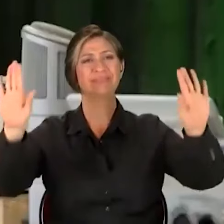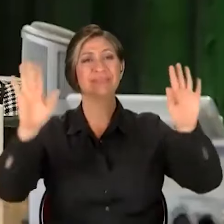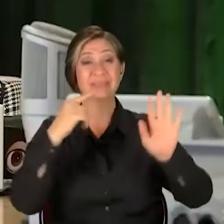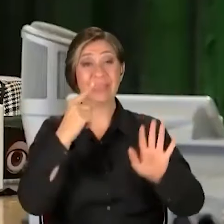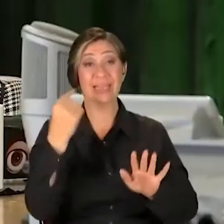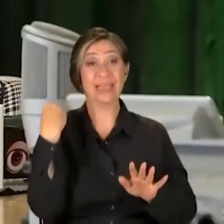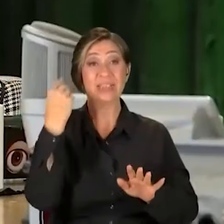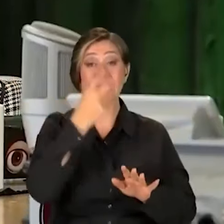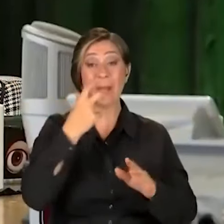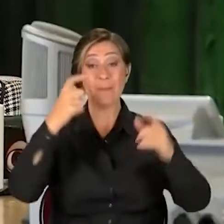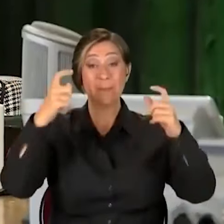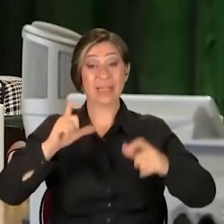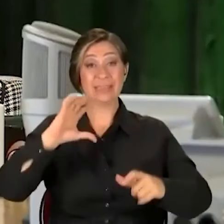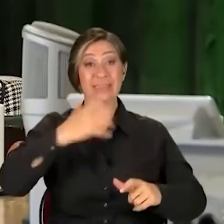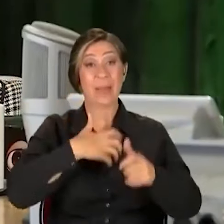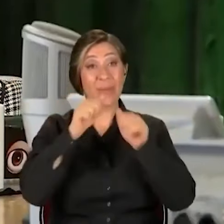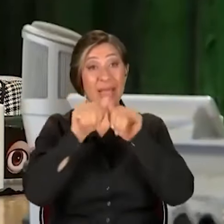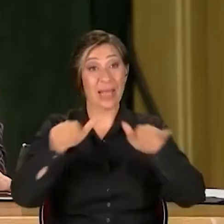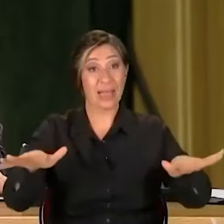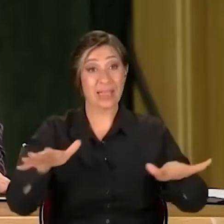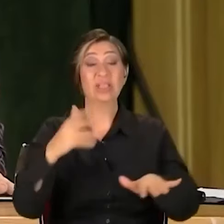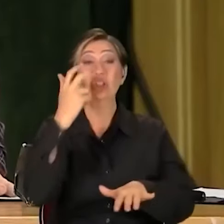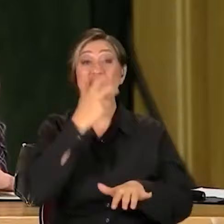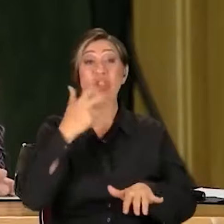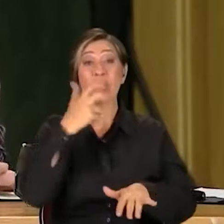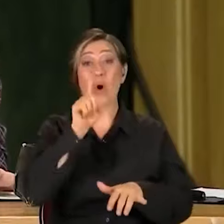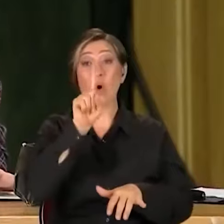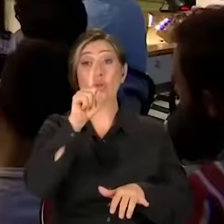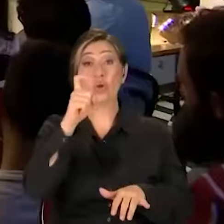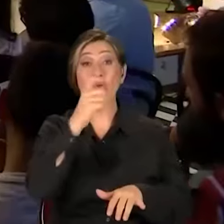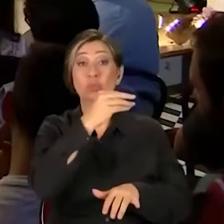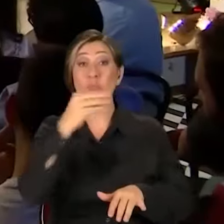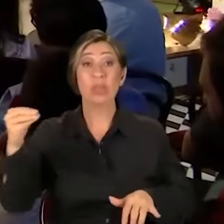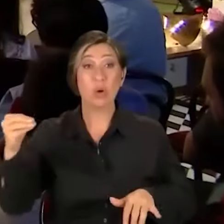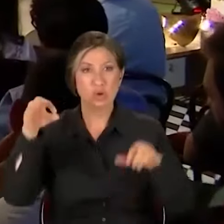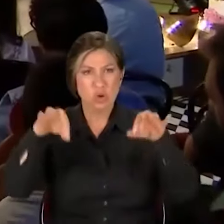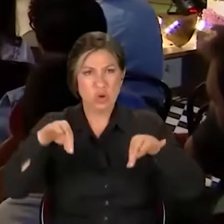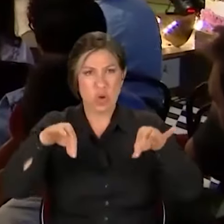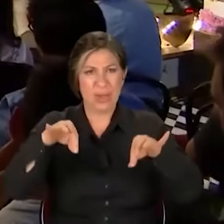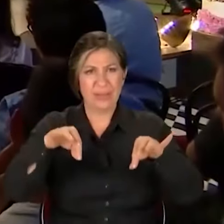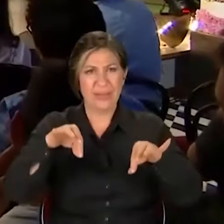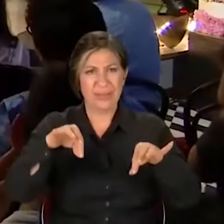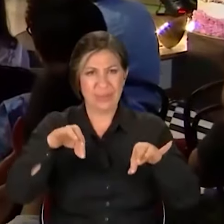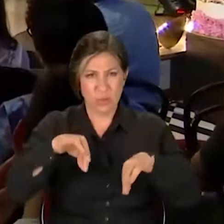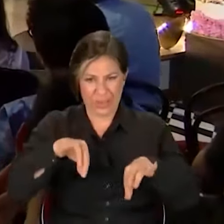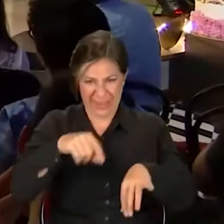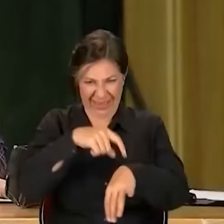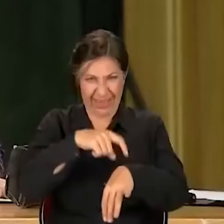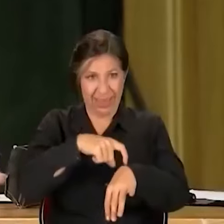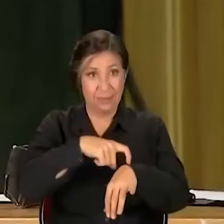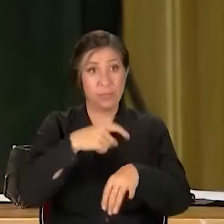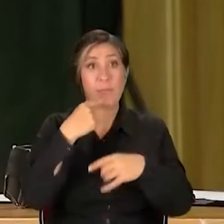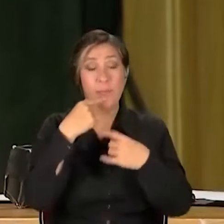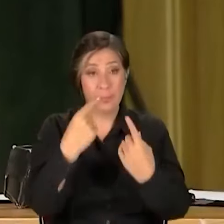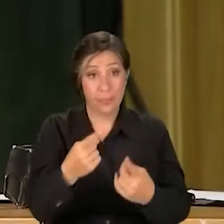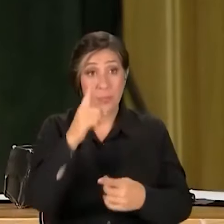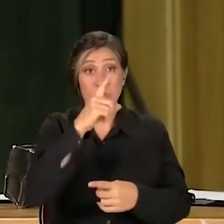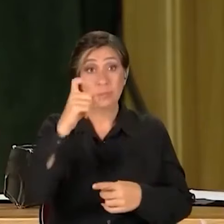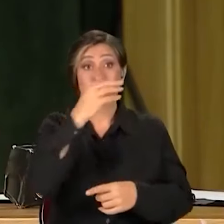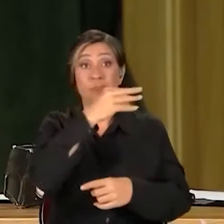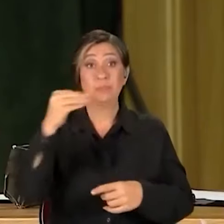yeni şarkısı mekanın sahibini yayınladı. Şarkı 19 milyon şu anda, bu çekim yaptığımız tarihten söz ediyorum.